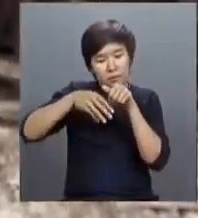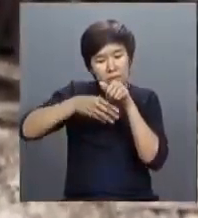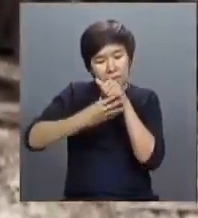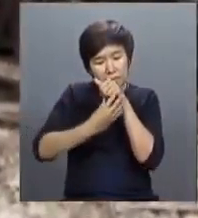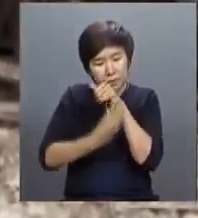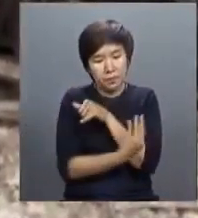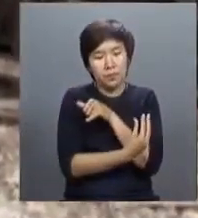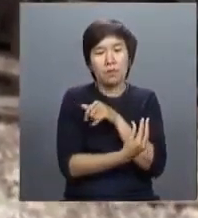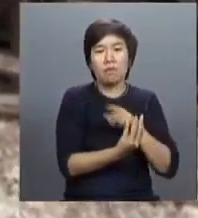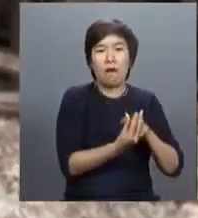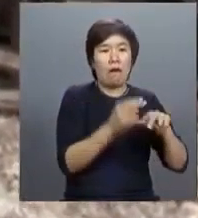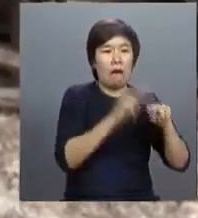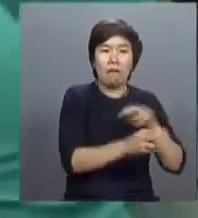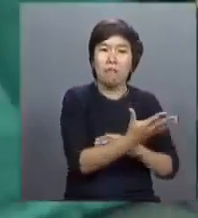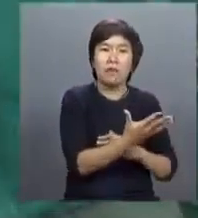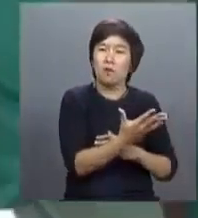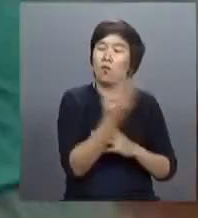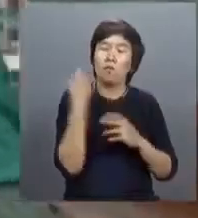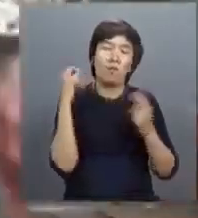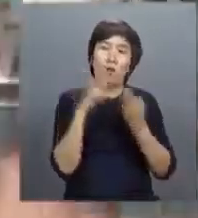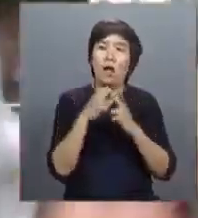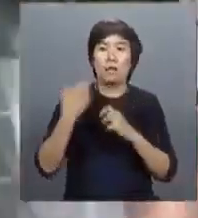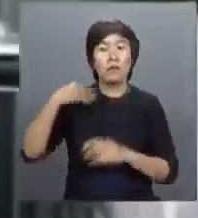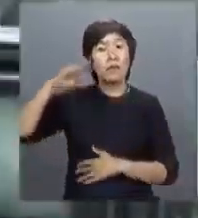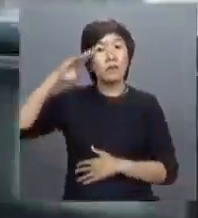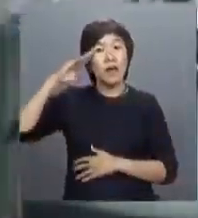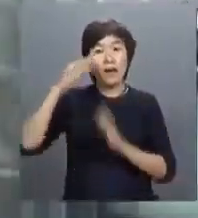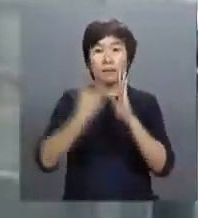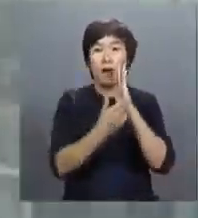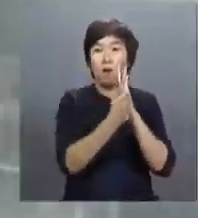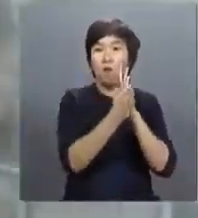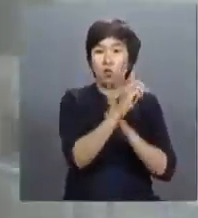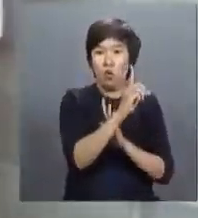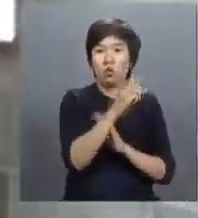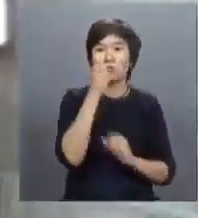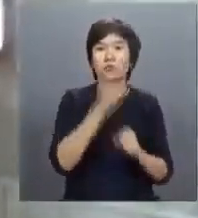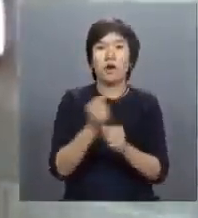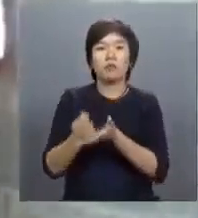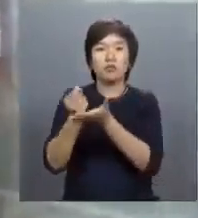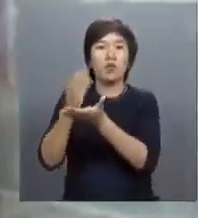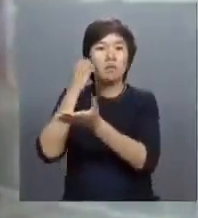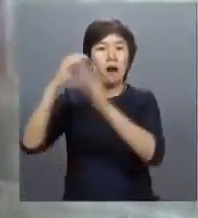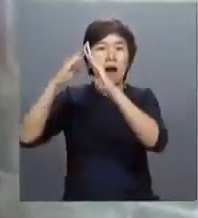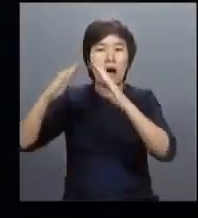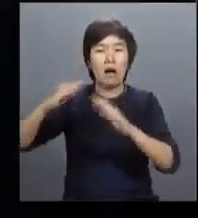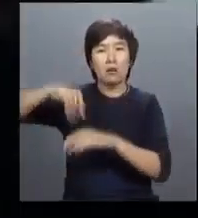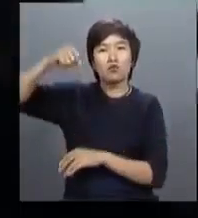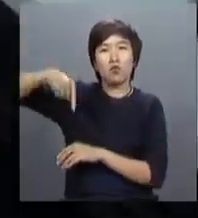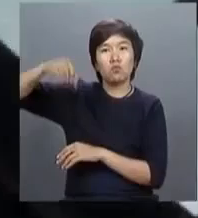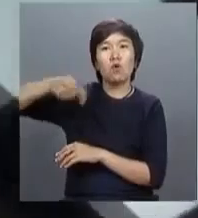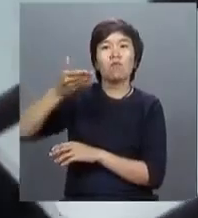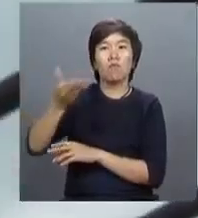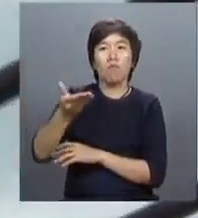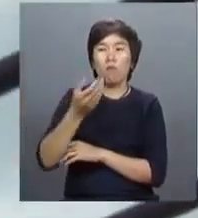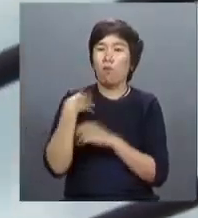ทหารจากค่ายเจ้าพระยาสุรวงศ์วัฒนศักดิ์จังหวัดอุดรธานีเข้าซ่อมแซมบ้านเรือนในตำบลทับกุงอำเภอหนองแสงหลังจ